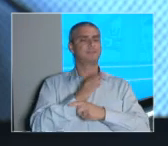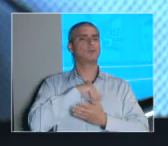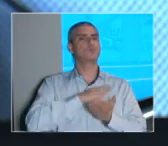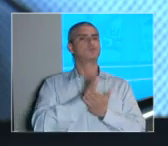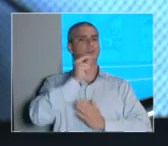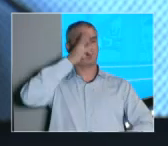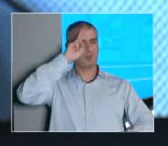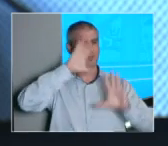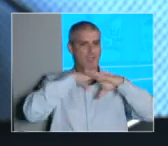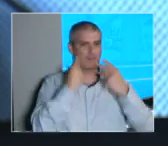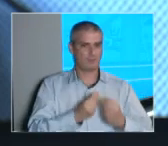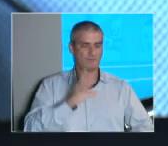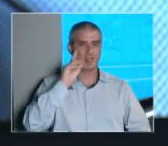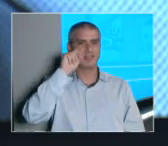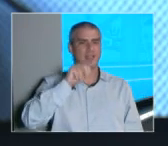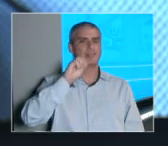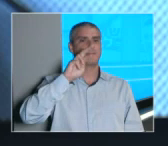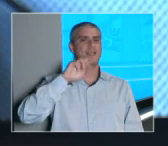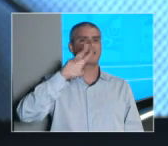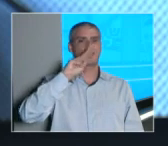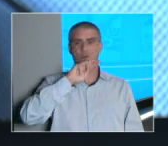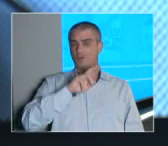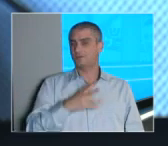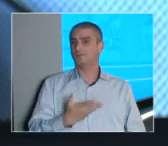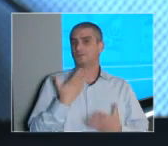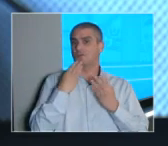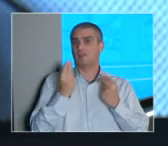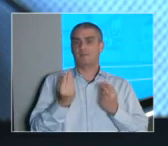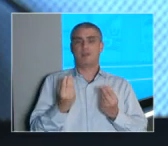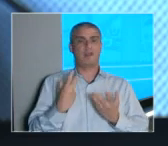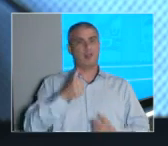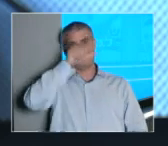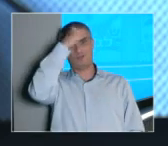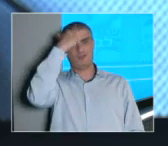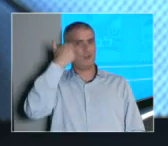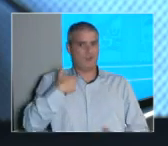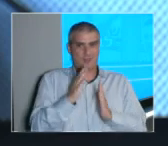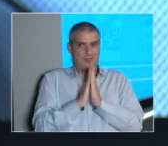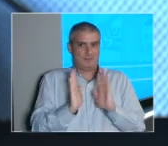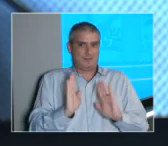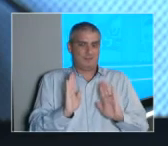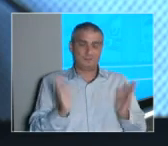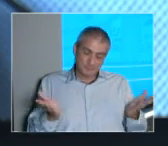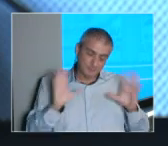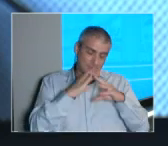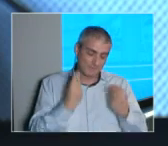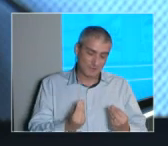של הליכוד. ערב טוב לך, דן מרידור. תודה על התואר הזה, לא ביקשתי אותו, אבל ערב